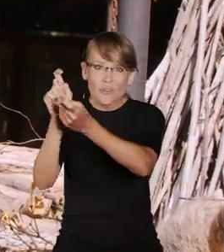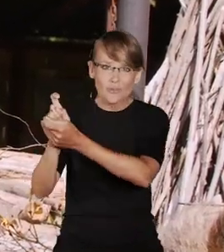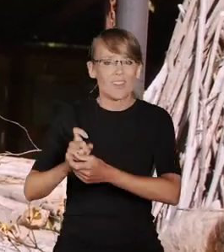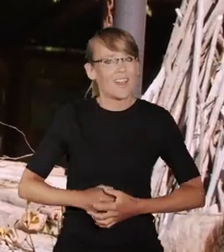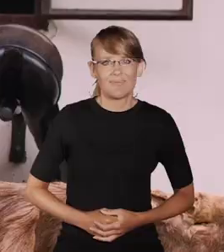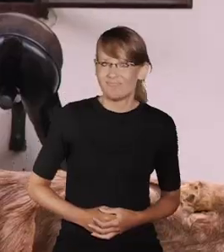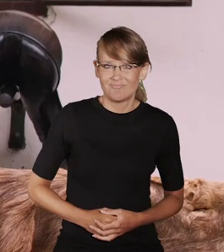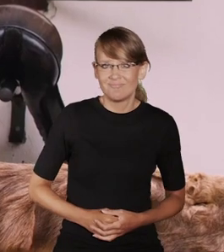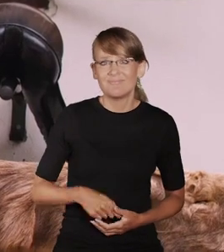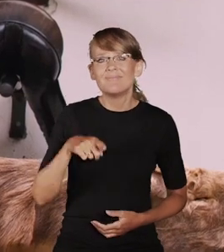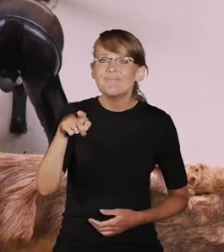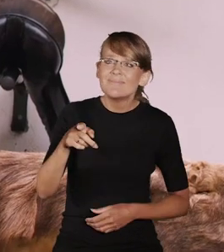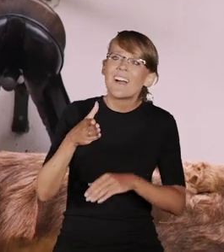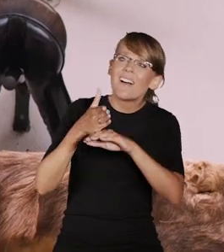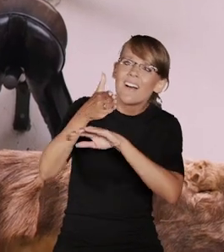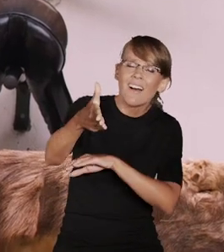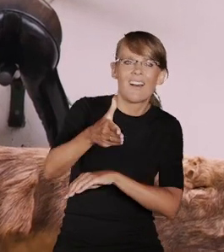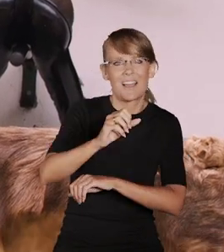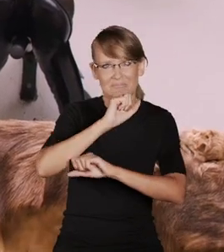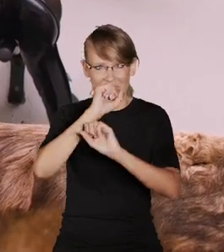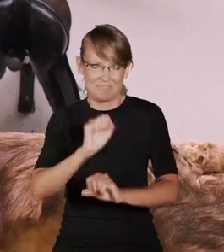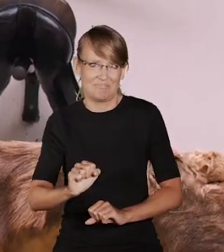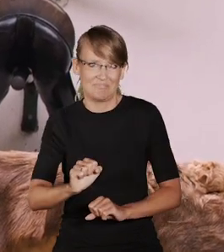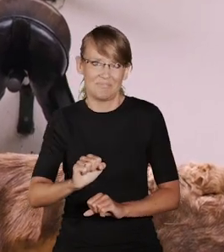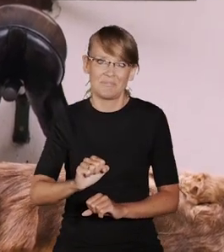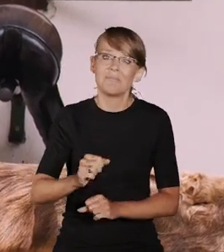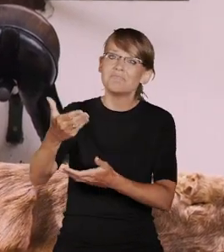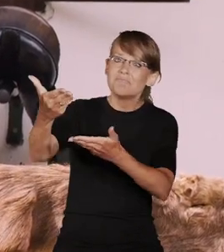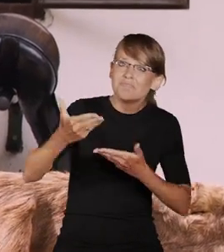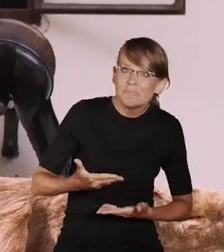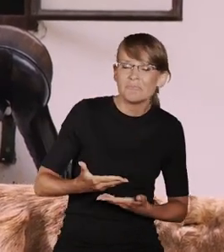żałobę nosić? Nie. Ona nie była tego warta.